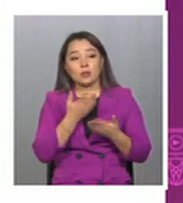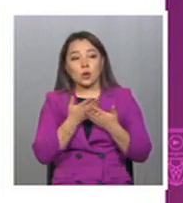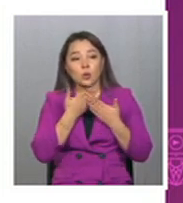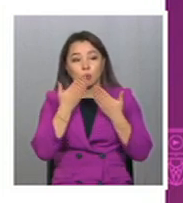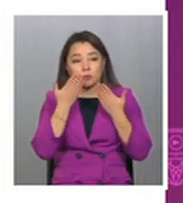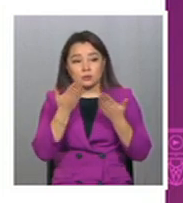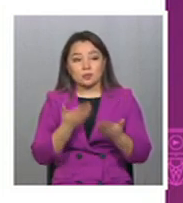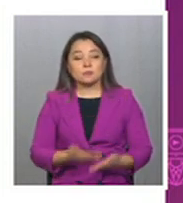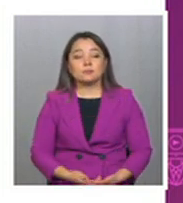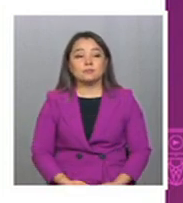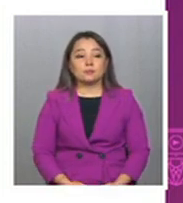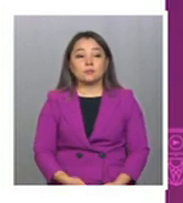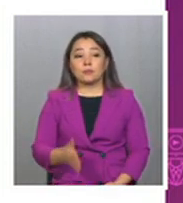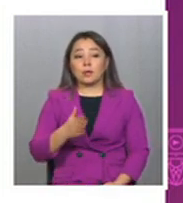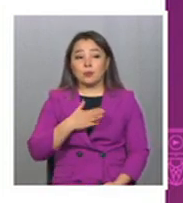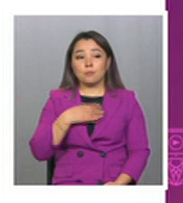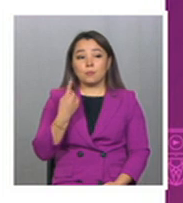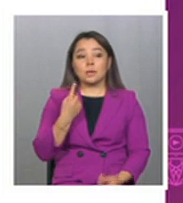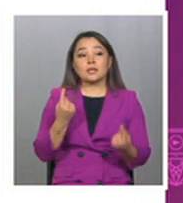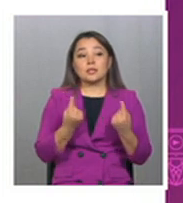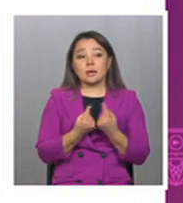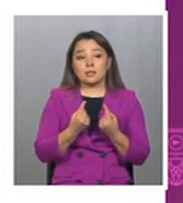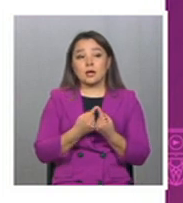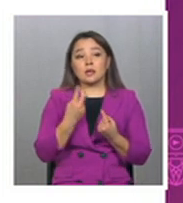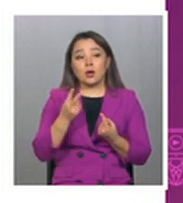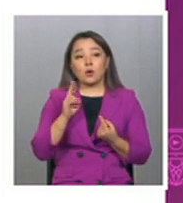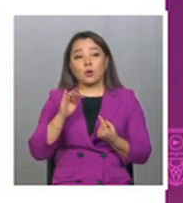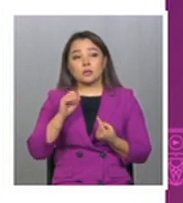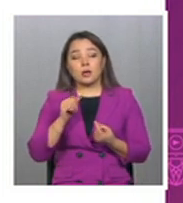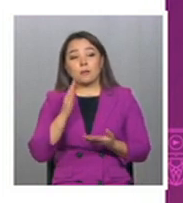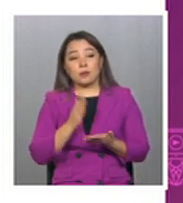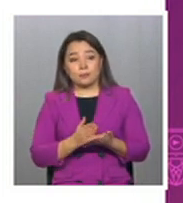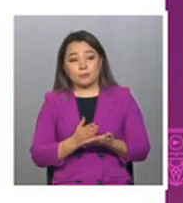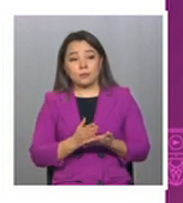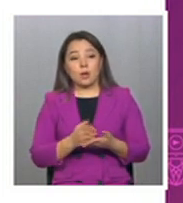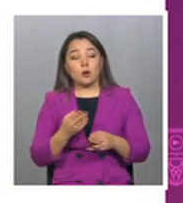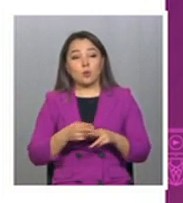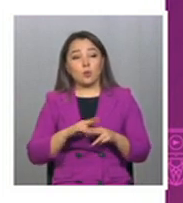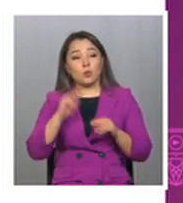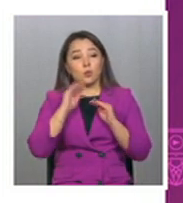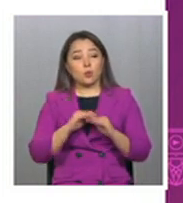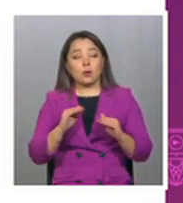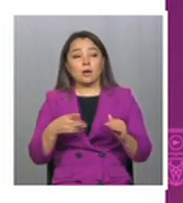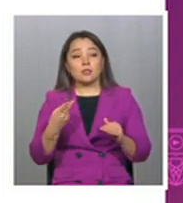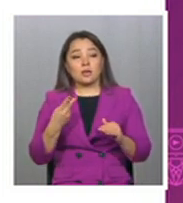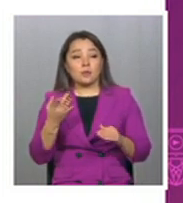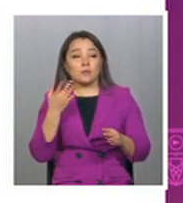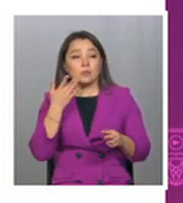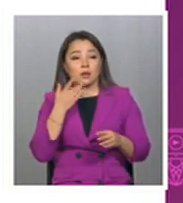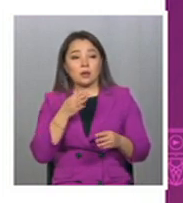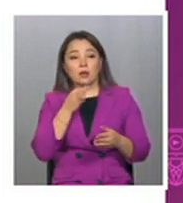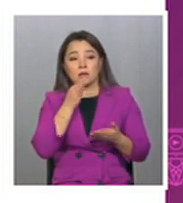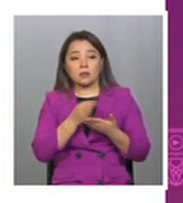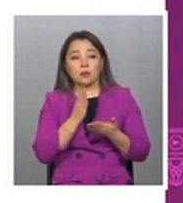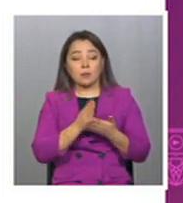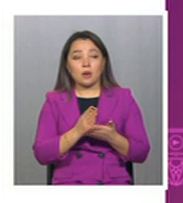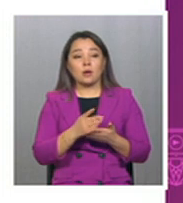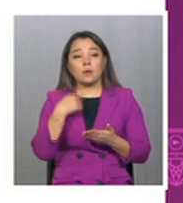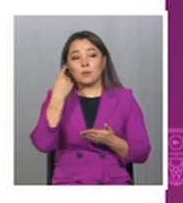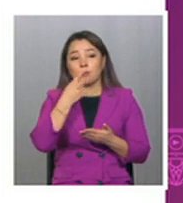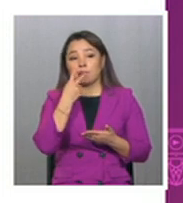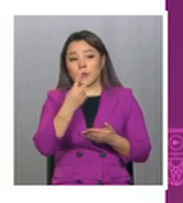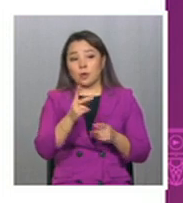оқыңыздар. Біз бір класта екі қожа бармыз. Оқушылар екеумізді шатастырып алмас үшін өңімізге